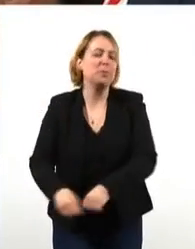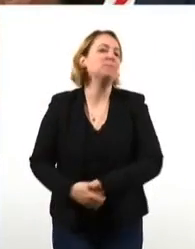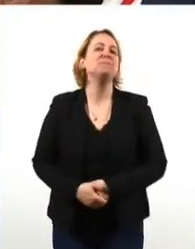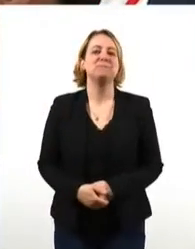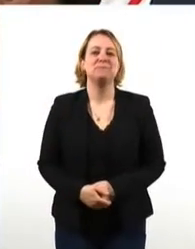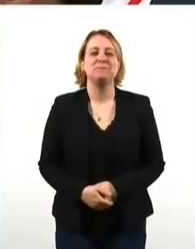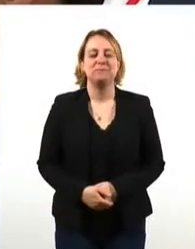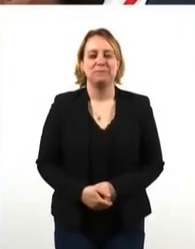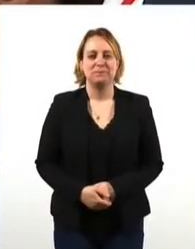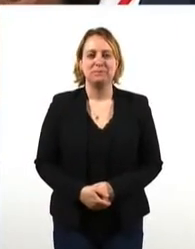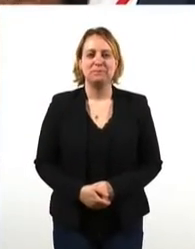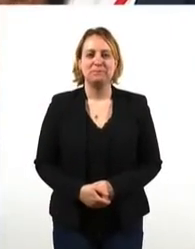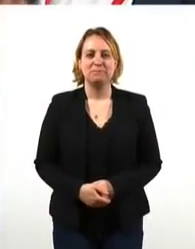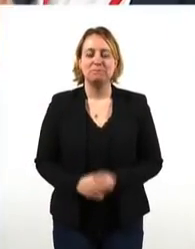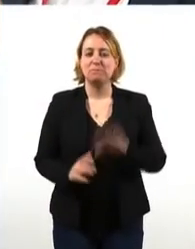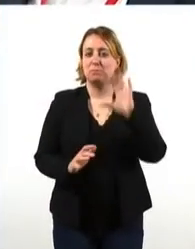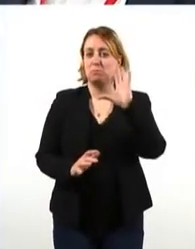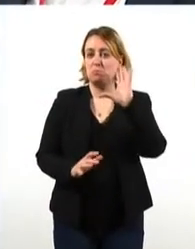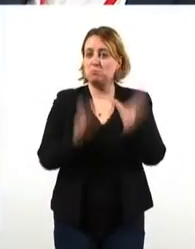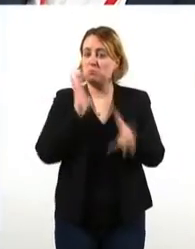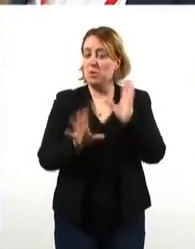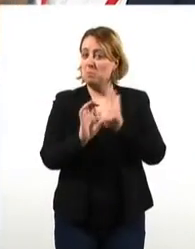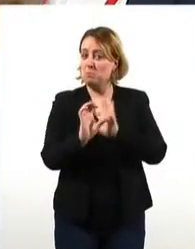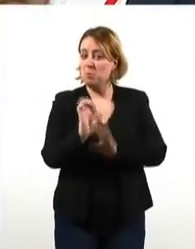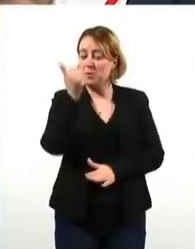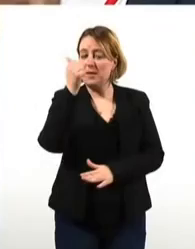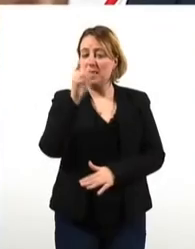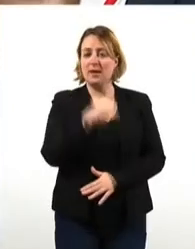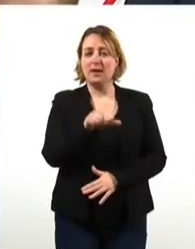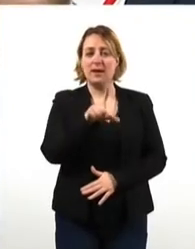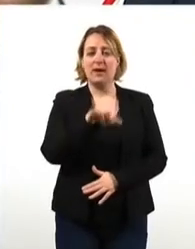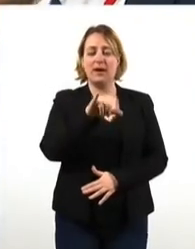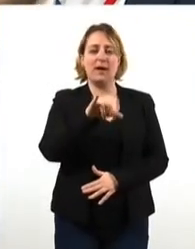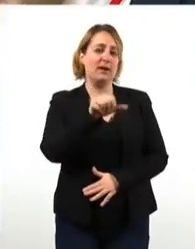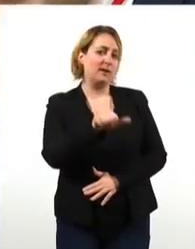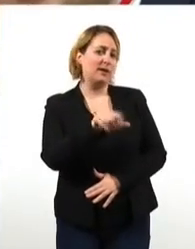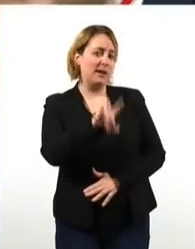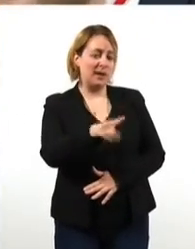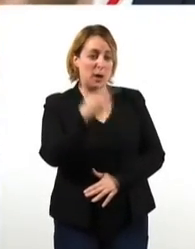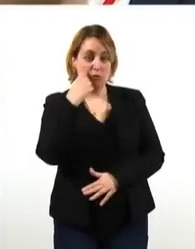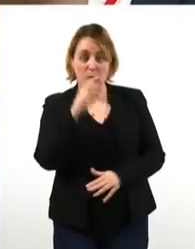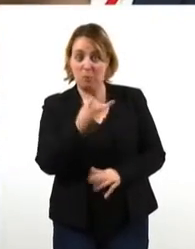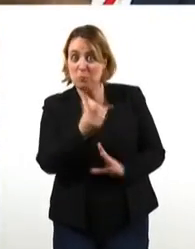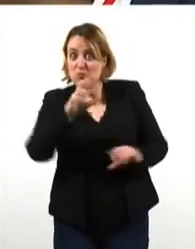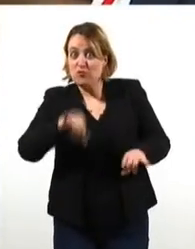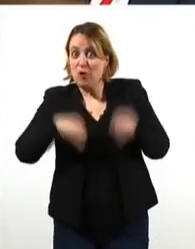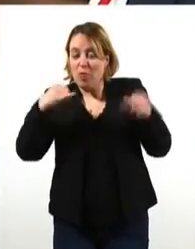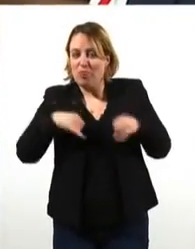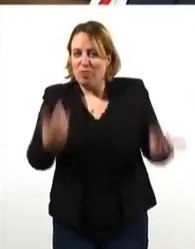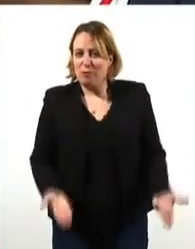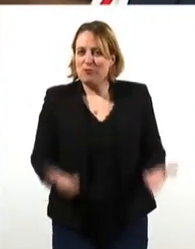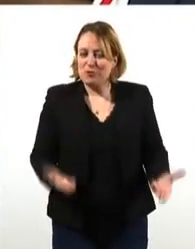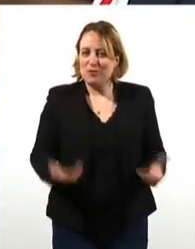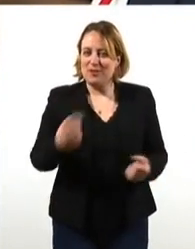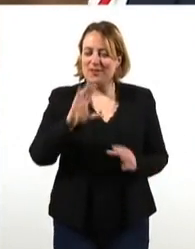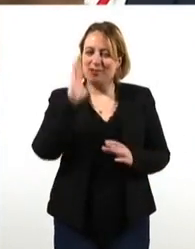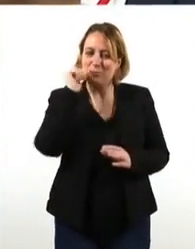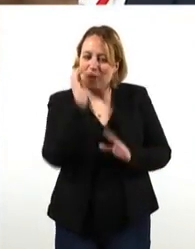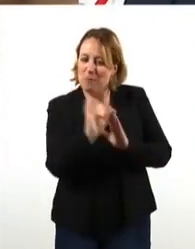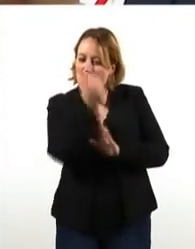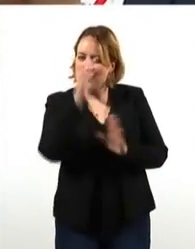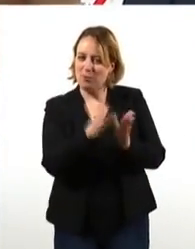qu'on puisse creuser tout ça. Peut-être pour démarrer, Alia, tu es, je crois, la plus jeune d'entre nous. C'est pour ça que je me tourne vers toi au